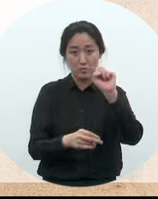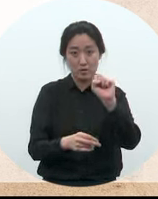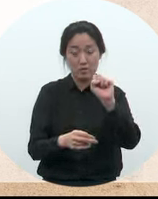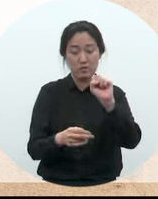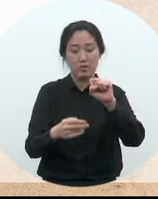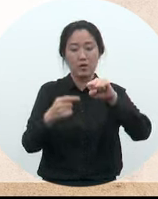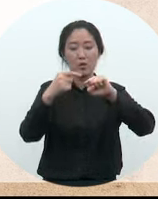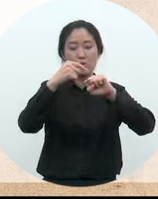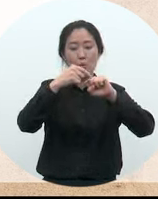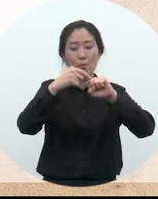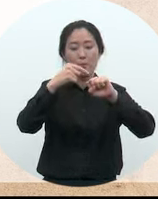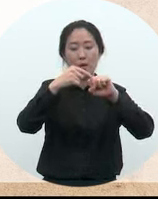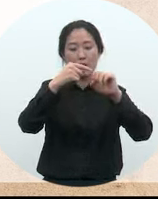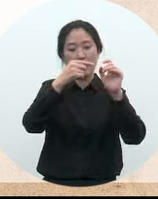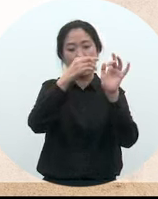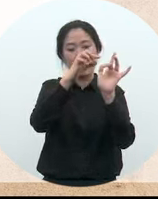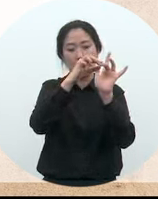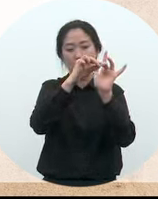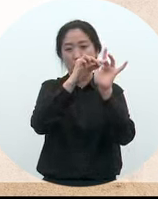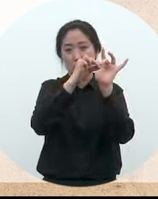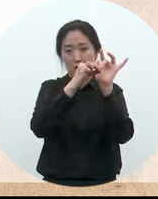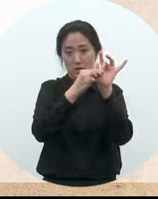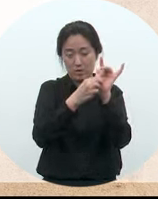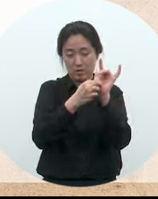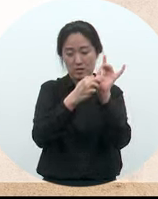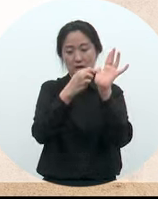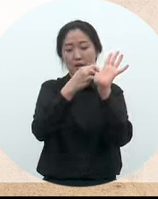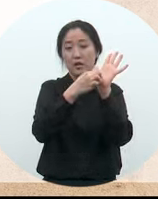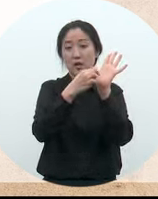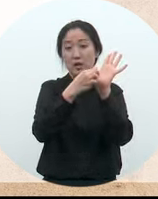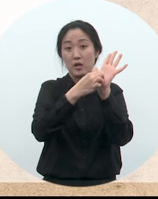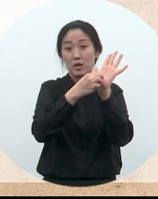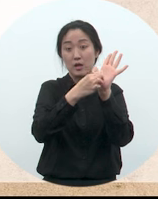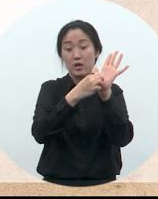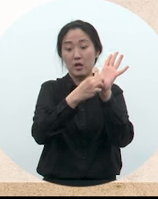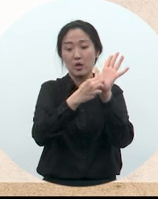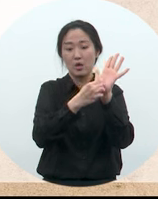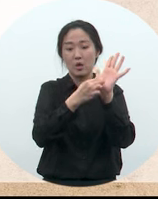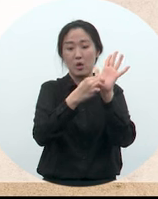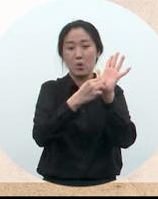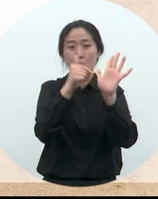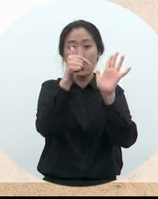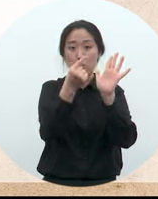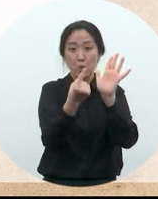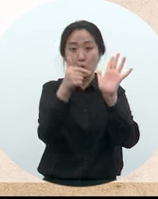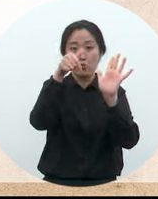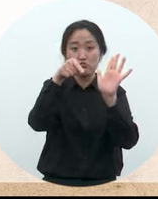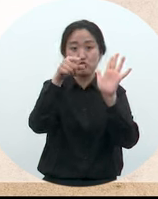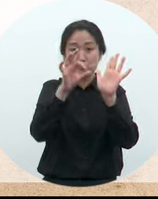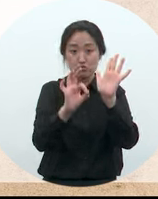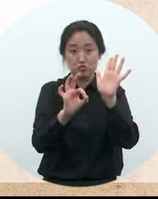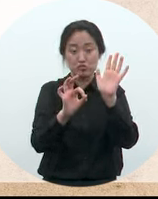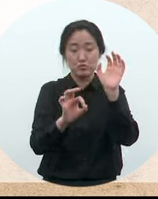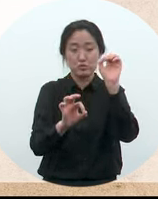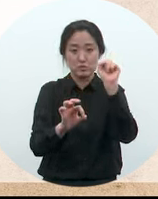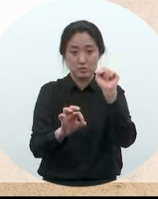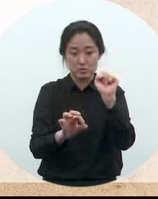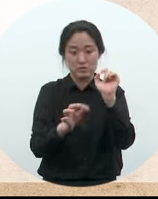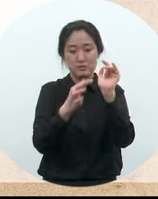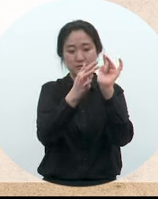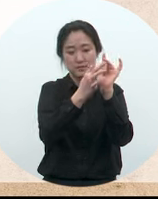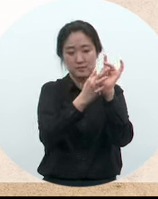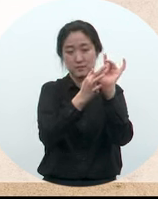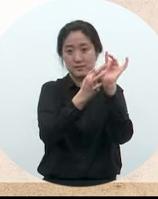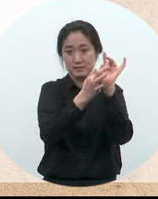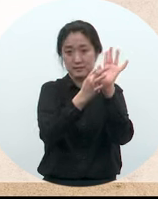가운데 손가락이 손바닥에 닿는 부위가 노궁입니다. 피로 노자에다가 궁전궁자를